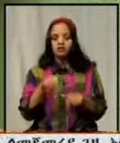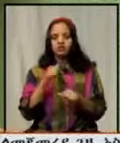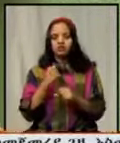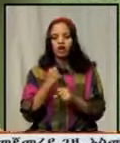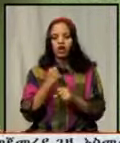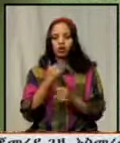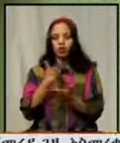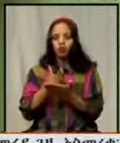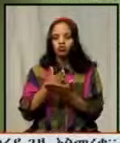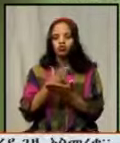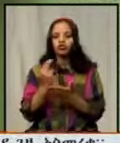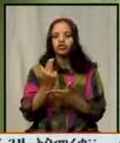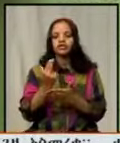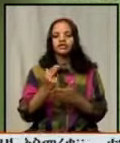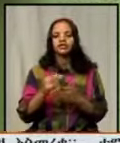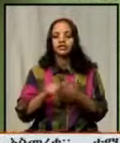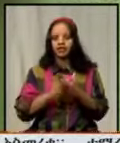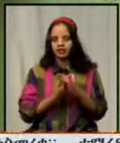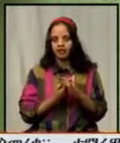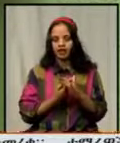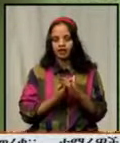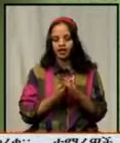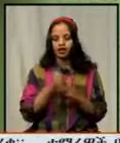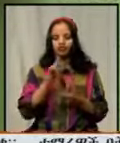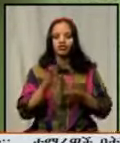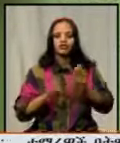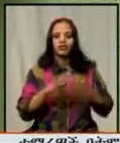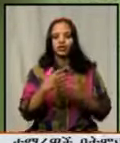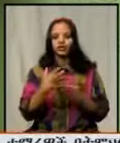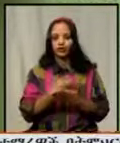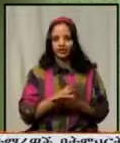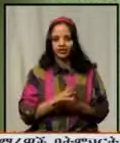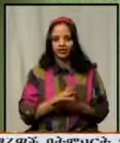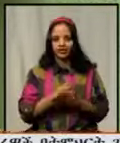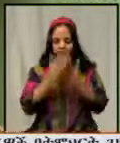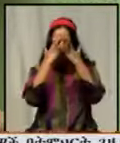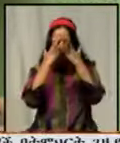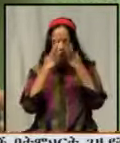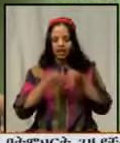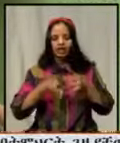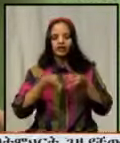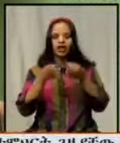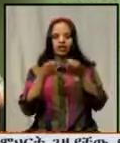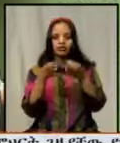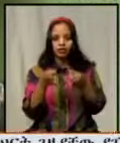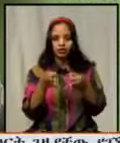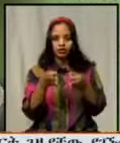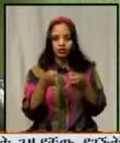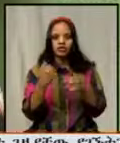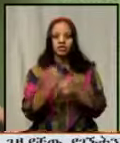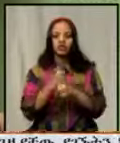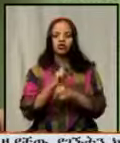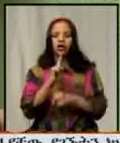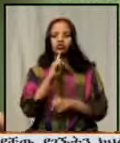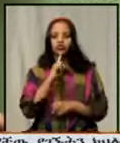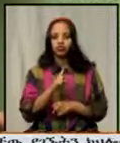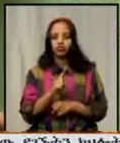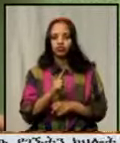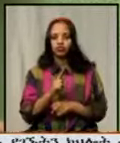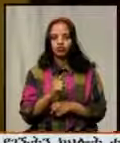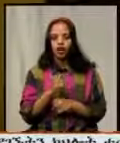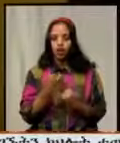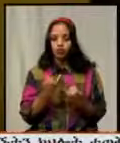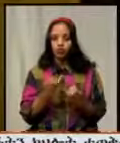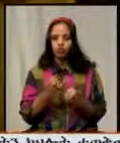የቆሙ ፕሮጀክቶች እናስጀምር ብለን አንዱ እርምጃ ከተወሰደ ውሳኔ ከተላለፈባቸው ስራዎች አንዱ የአሁኑ ፕሮጀክት